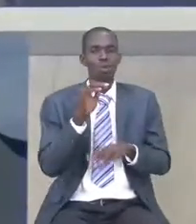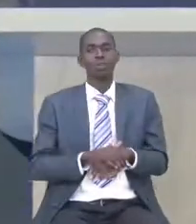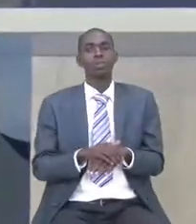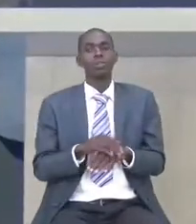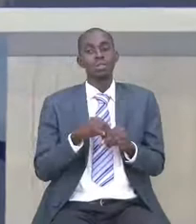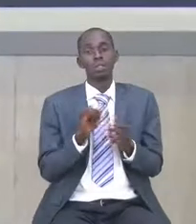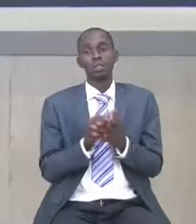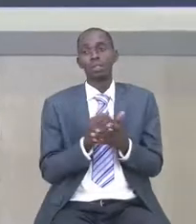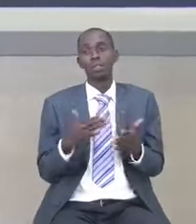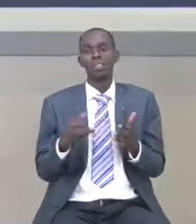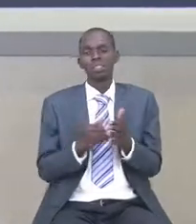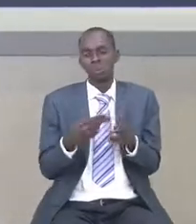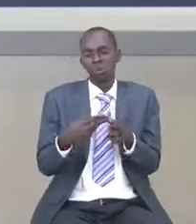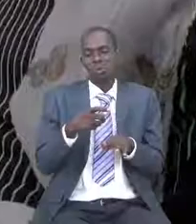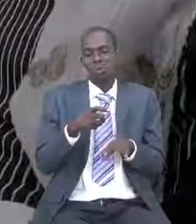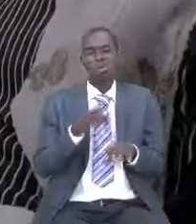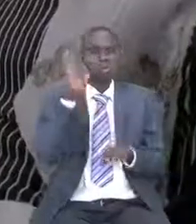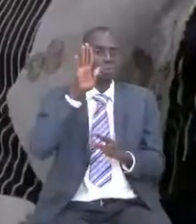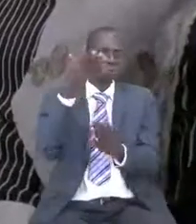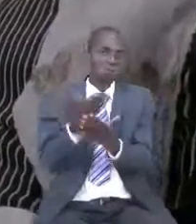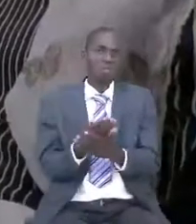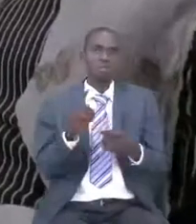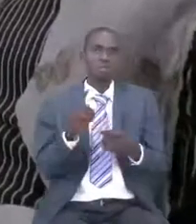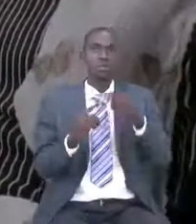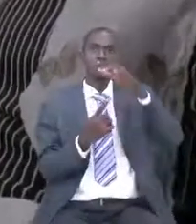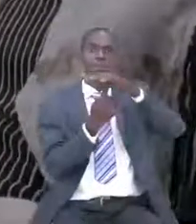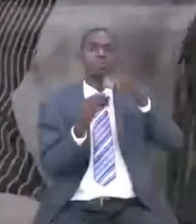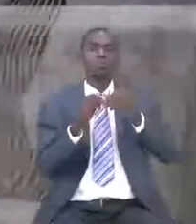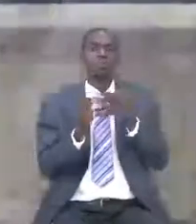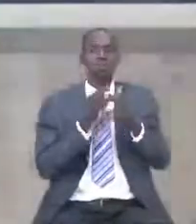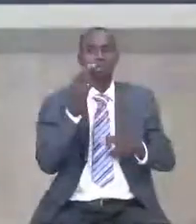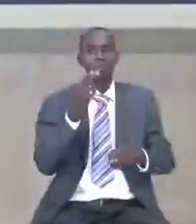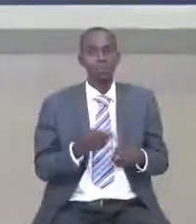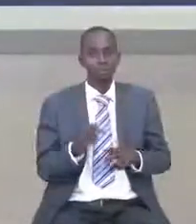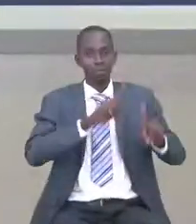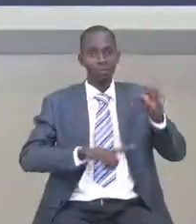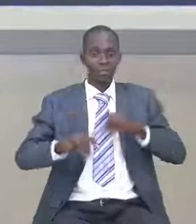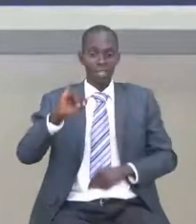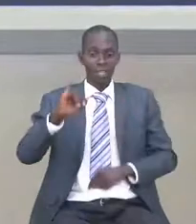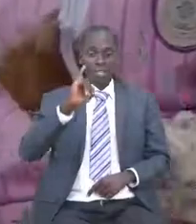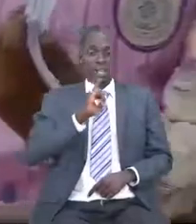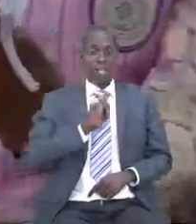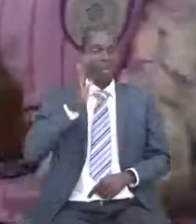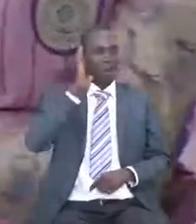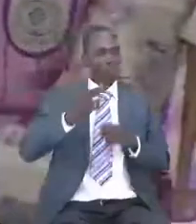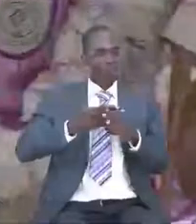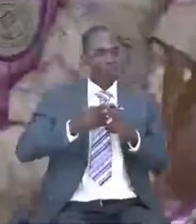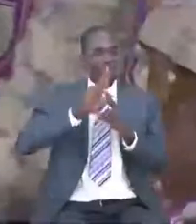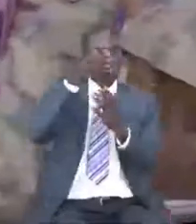temps. Tu vas y arriver bientôt. J'y arriverai bientôt.